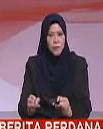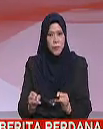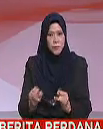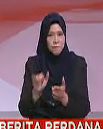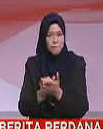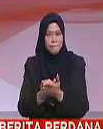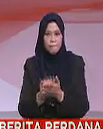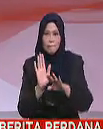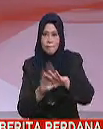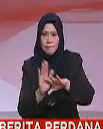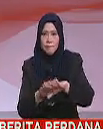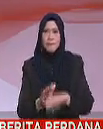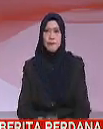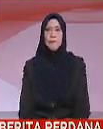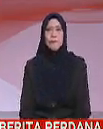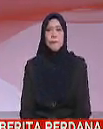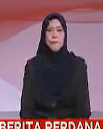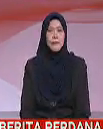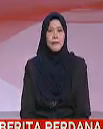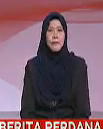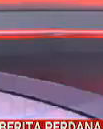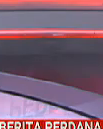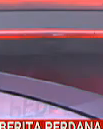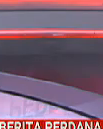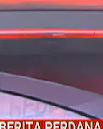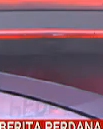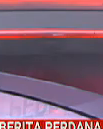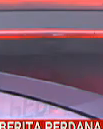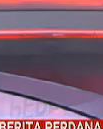terbabit. Sudah ada beberapa